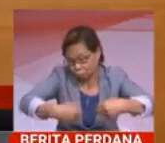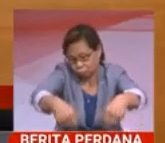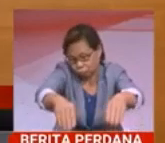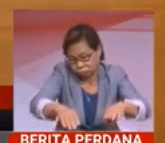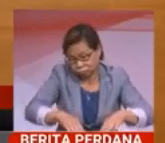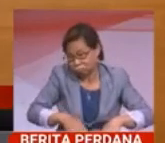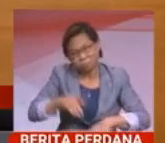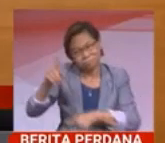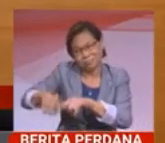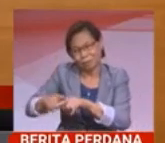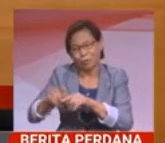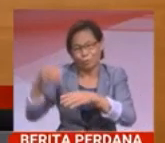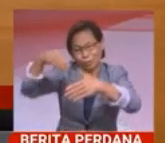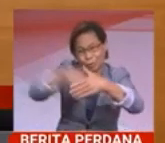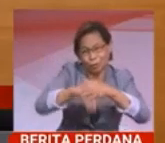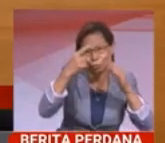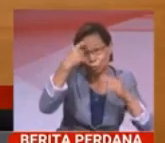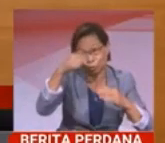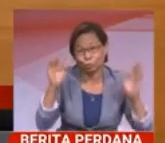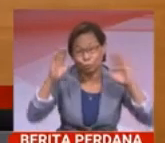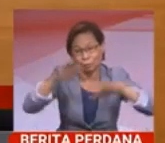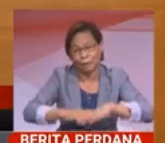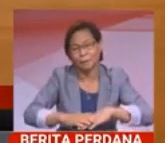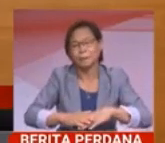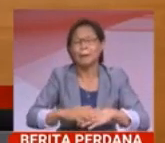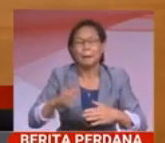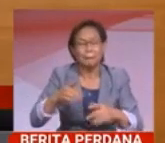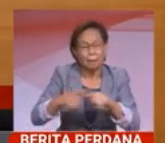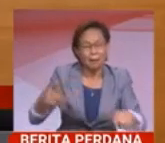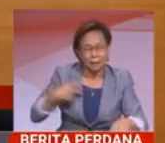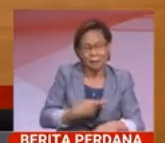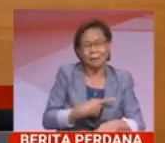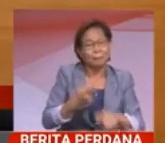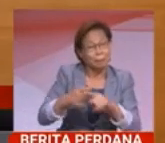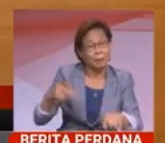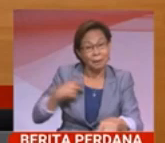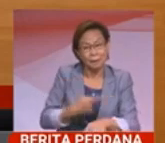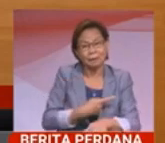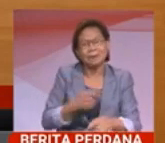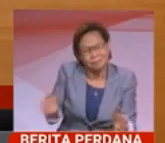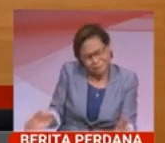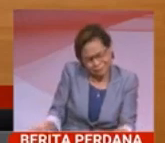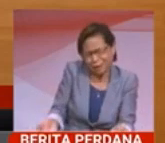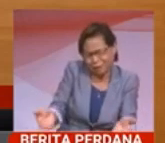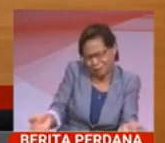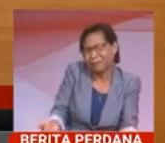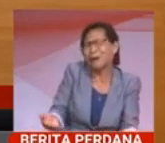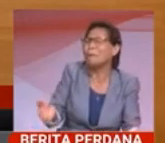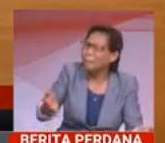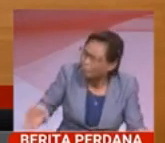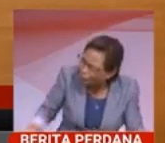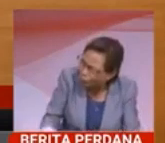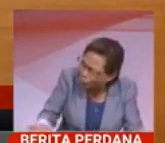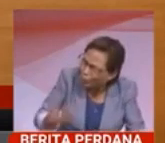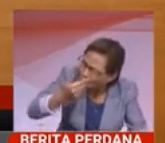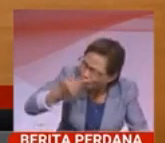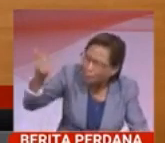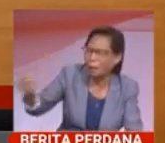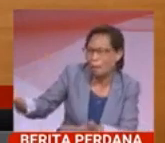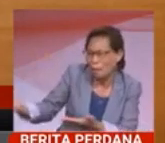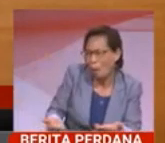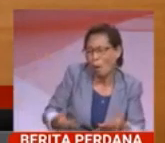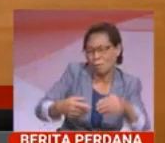benarkan walau bagaimanapun kita masih lagi menggalakkan supaya membawa